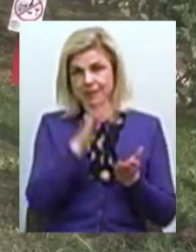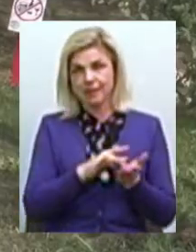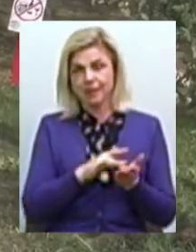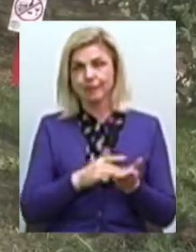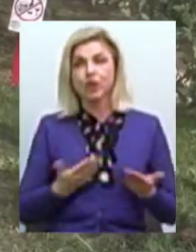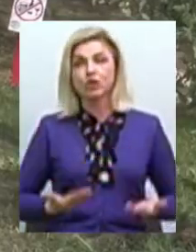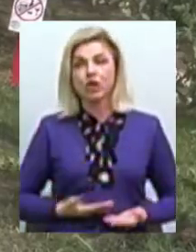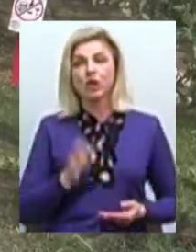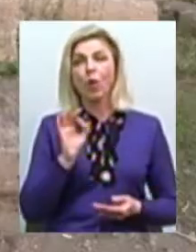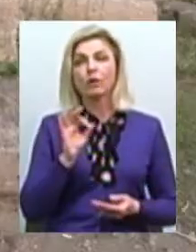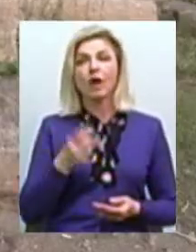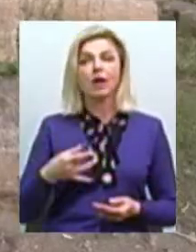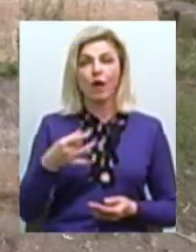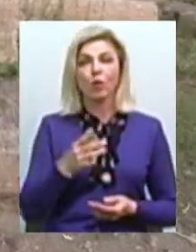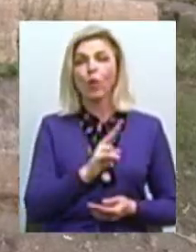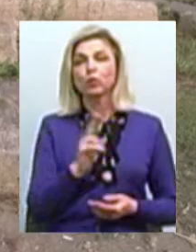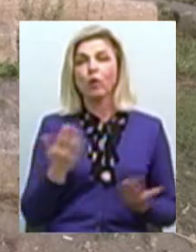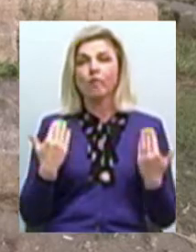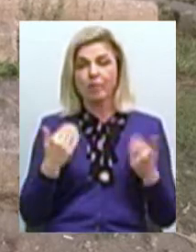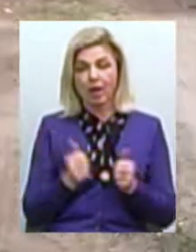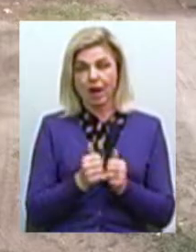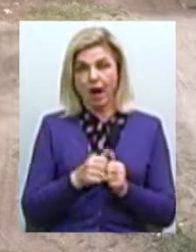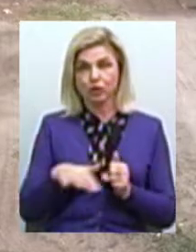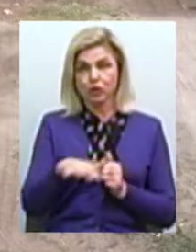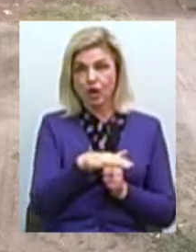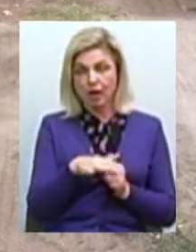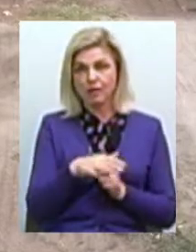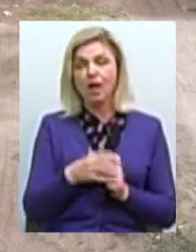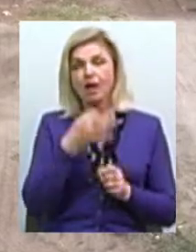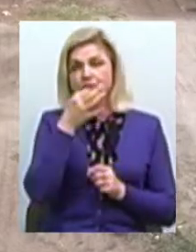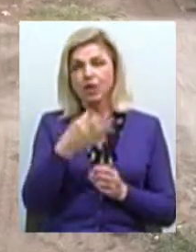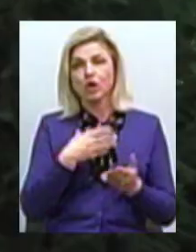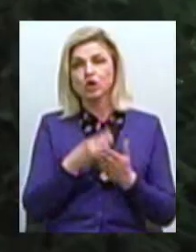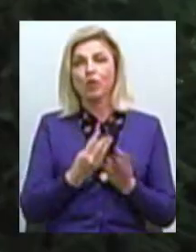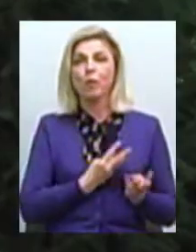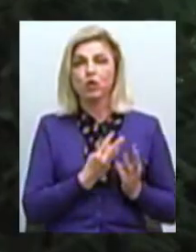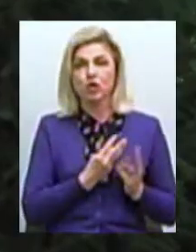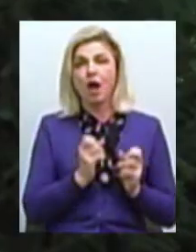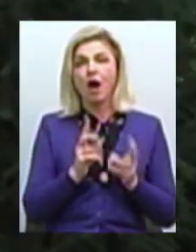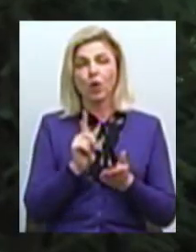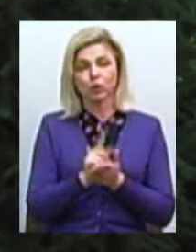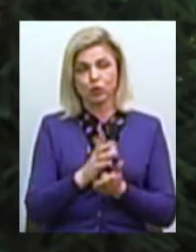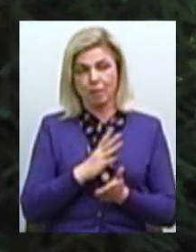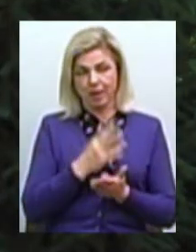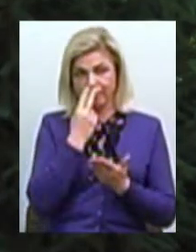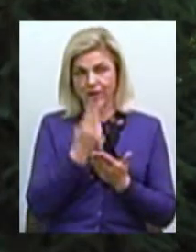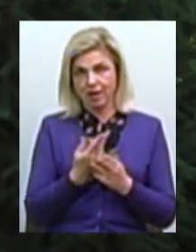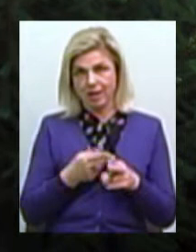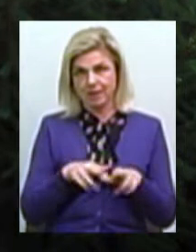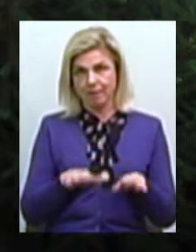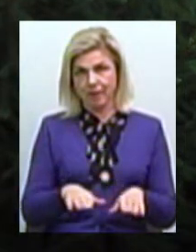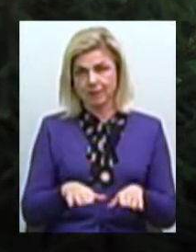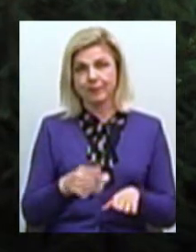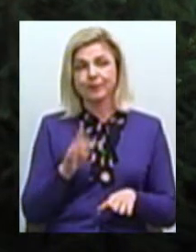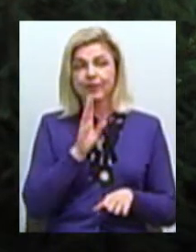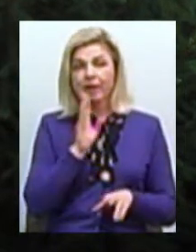Жителі Корабельного району, які відпочивають біля джерела, висловили свої побажання, як має виглядати це місце. Я вважаю, що його треба